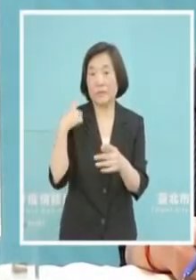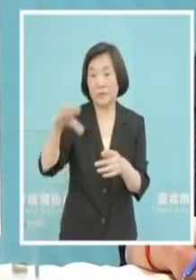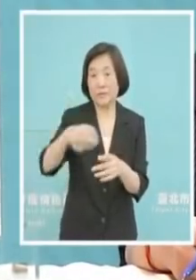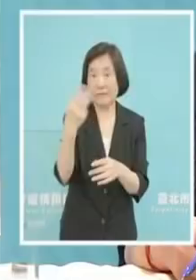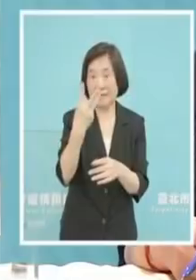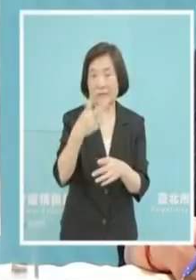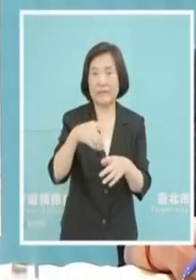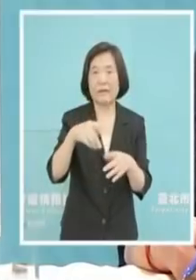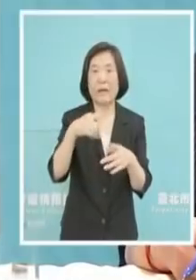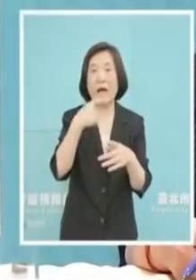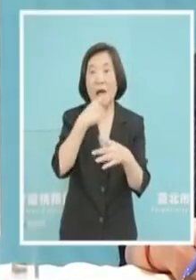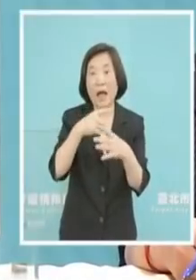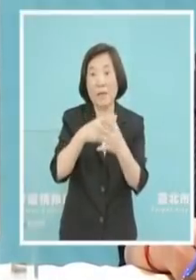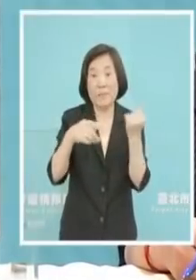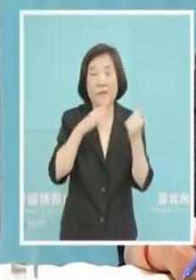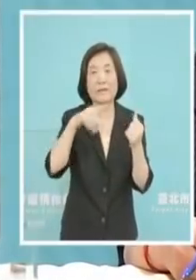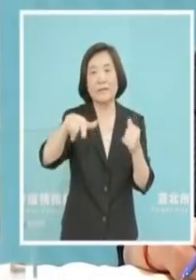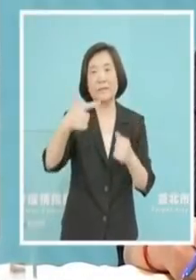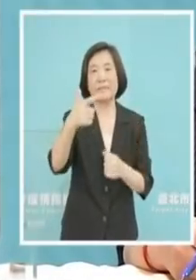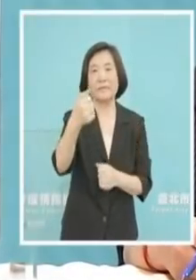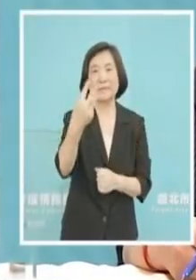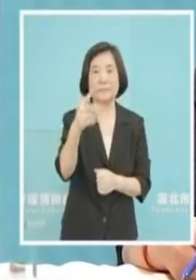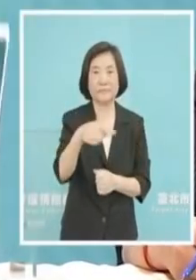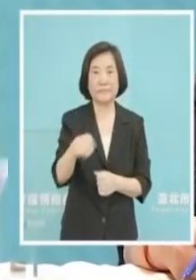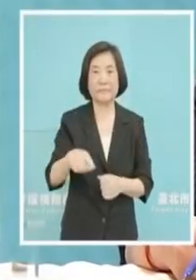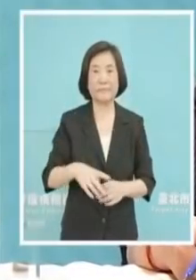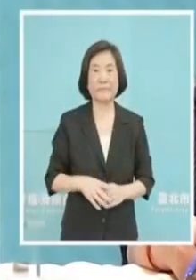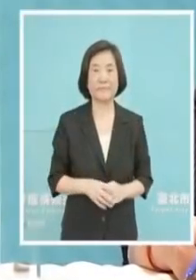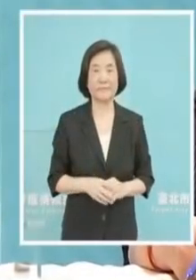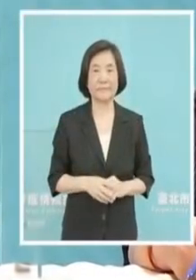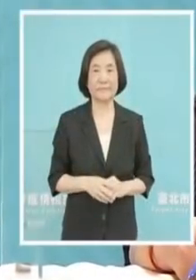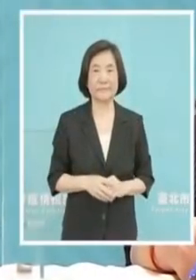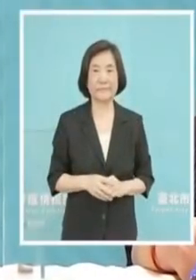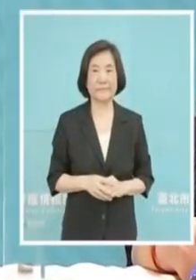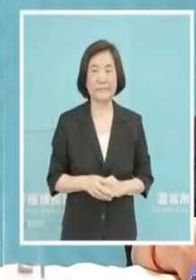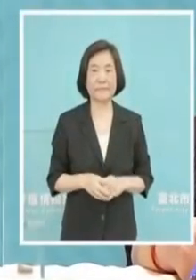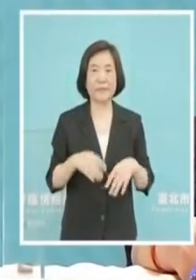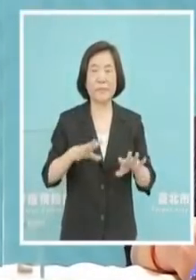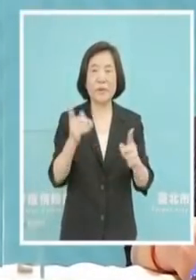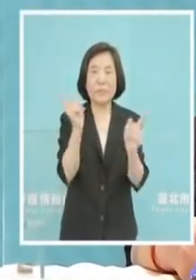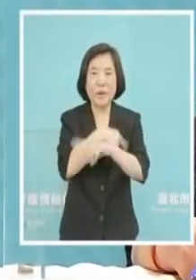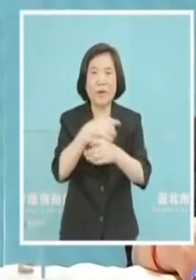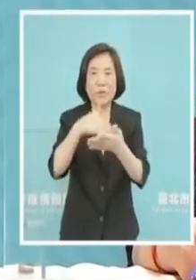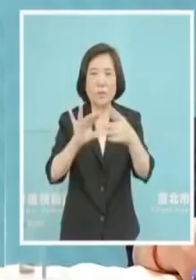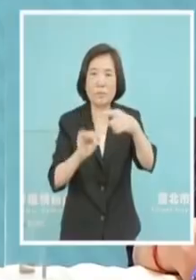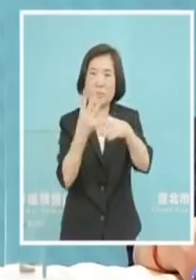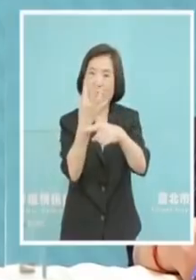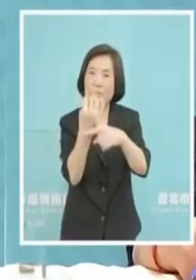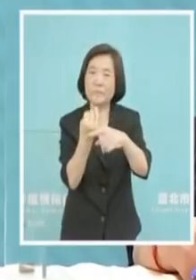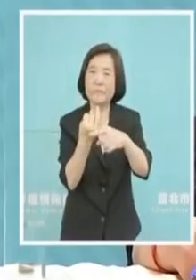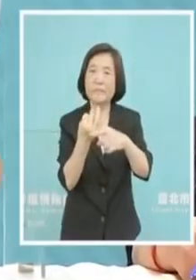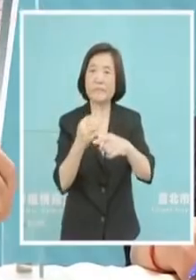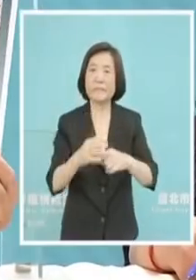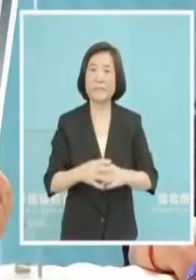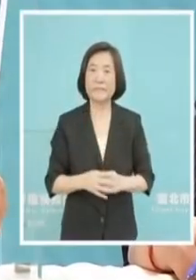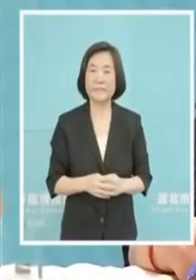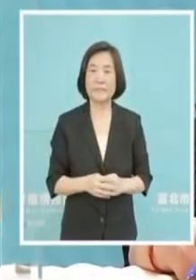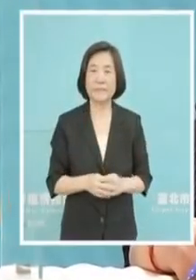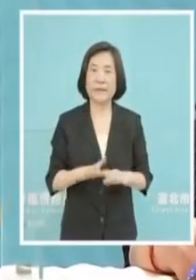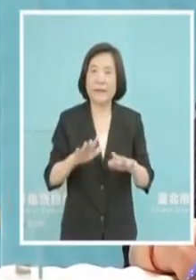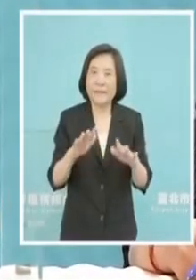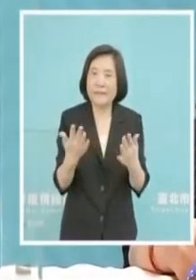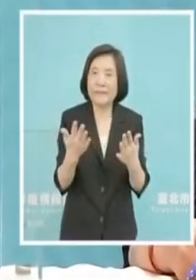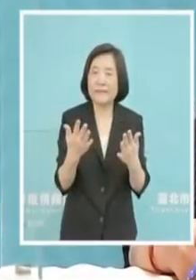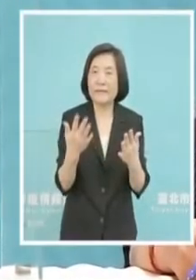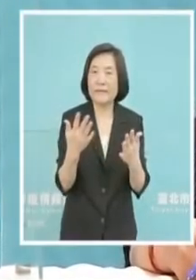去。买的意思 是， 那你已经买了就是过了 EUA 了嘛？ 对， 什么药证都没有拿就过了嘛？ 对 不对？那这个是可以，这是你的职权。那你的职